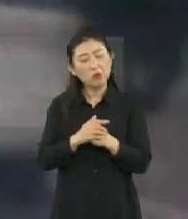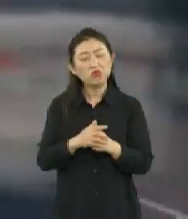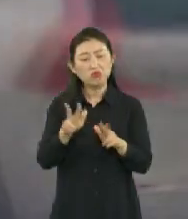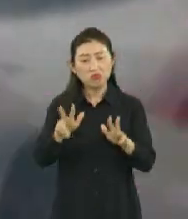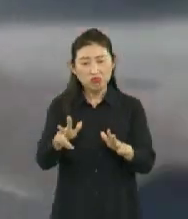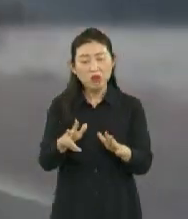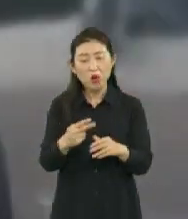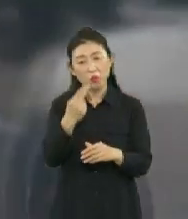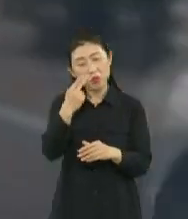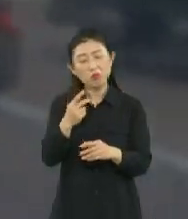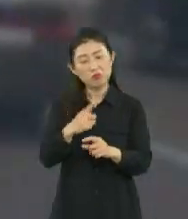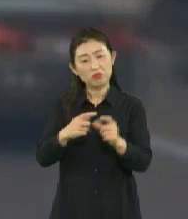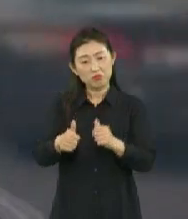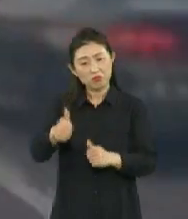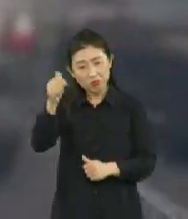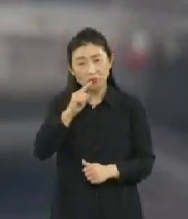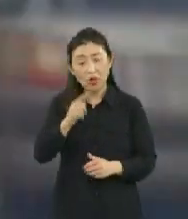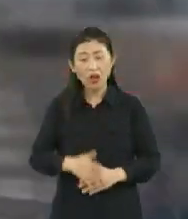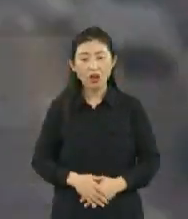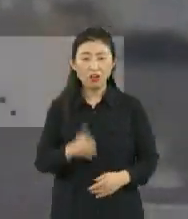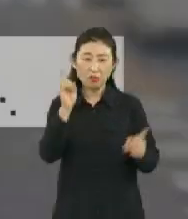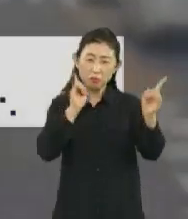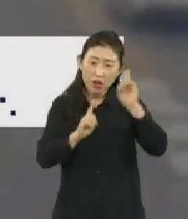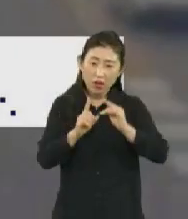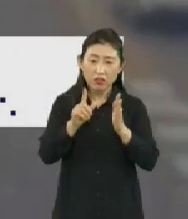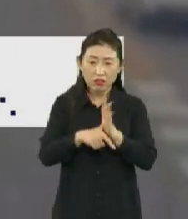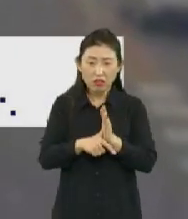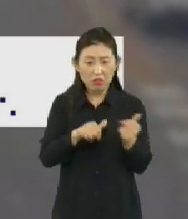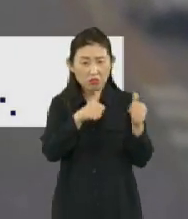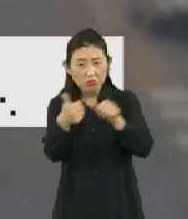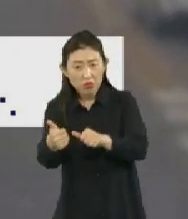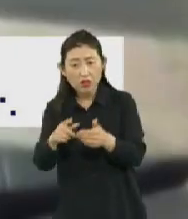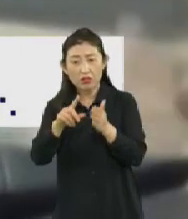만하다는 겁니다. 다쳤을 경우나 이제 사형의